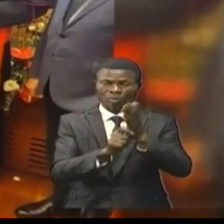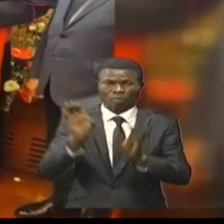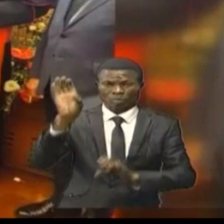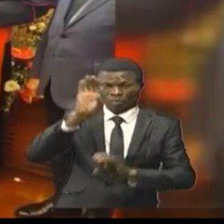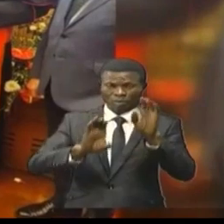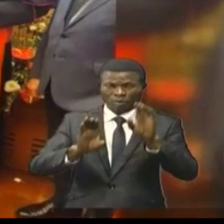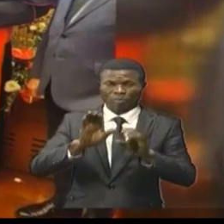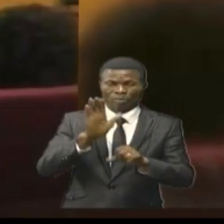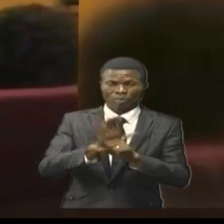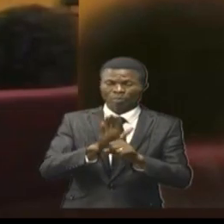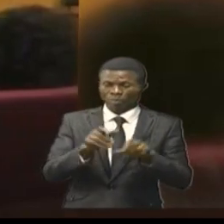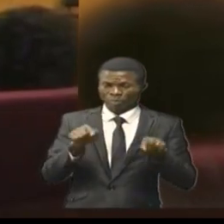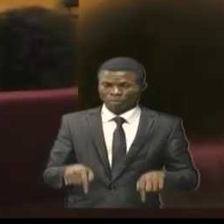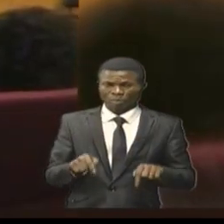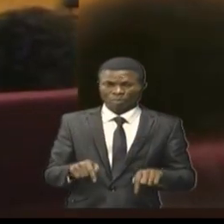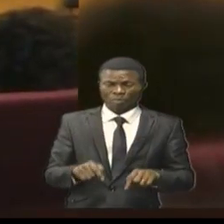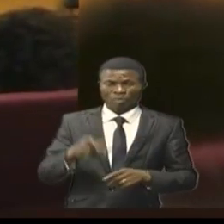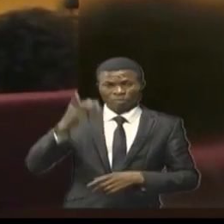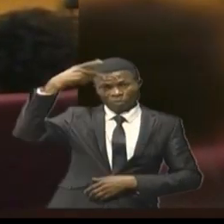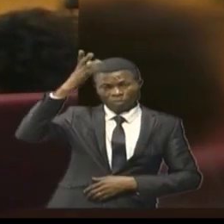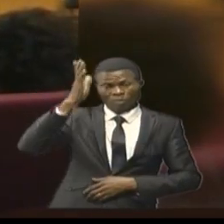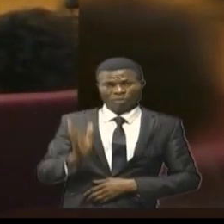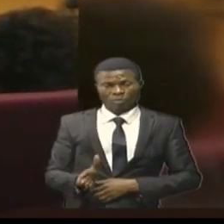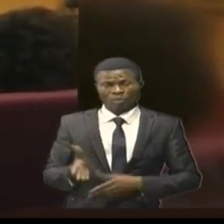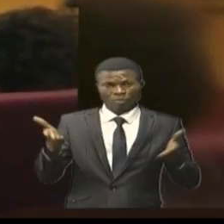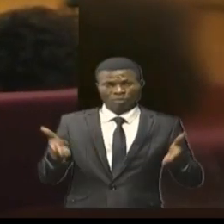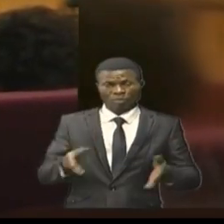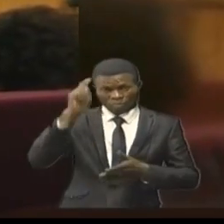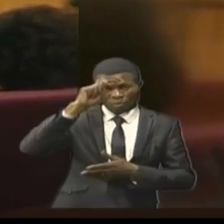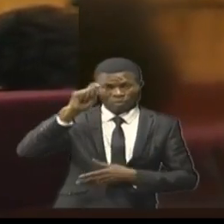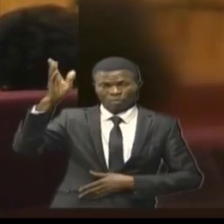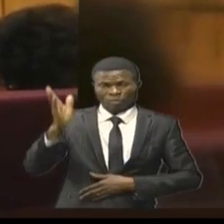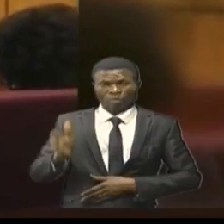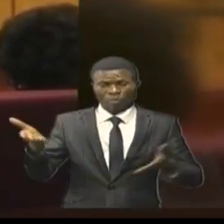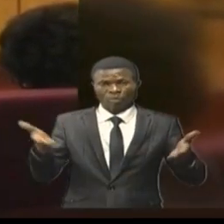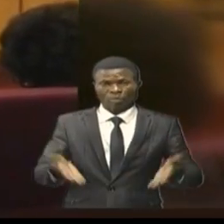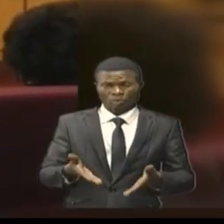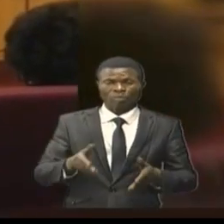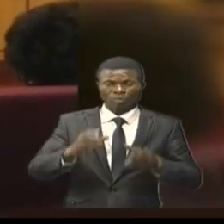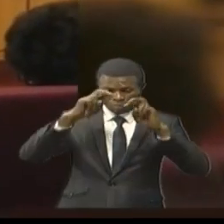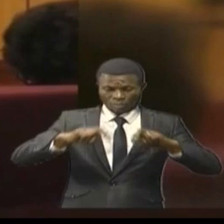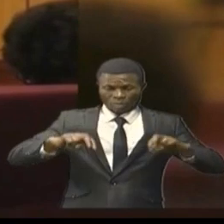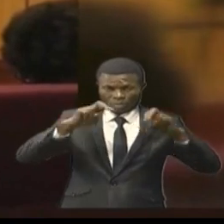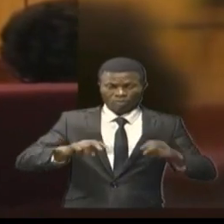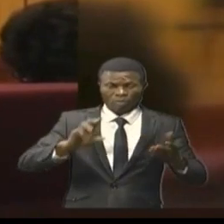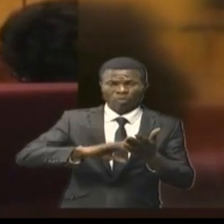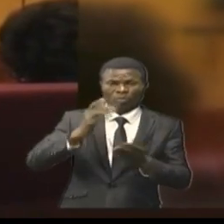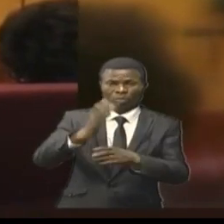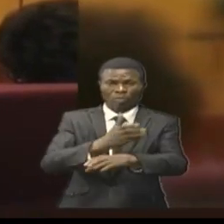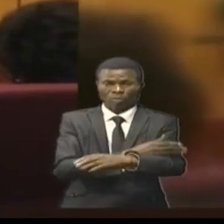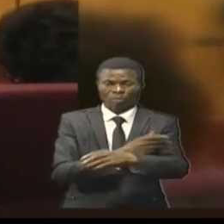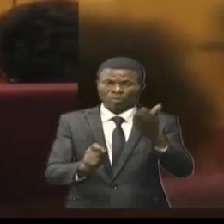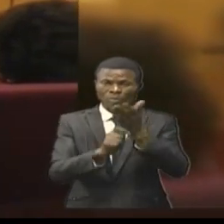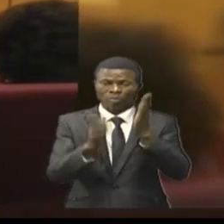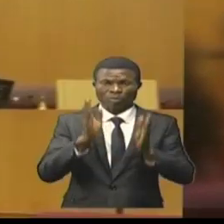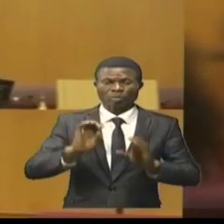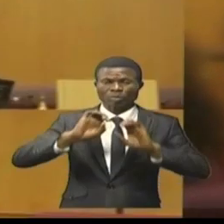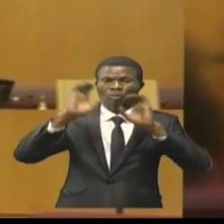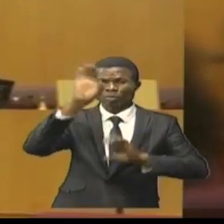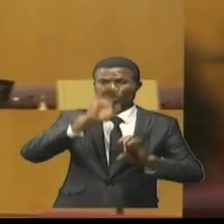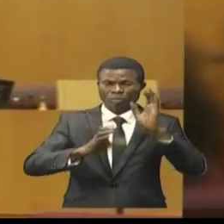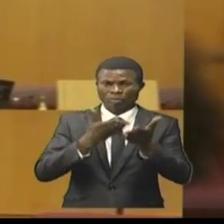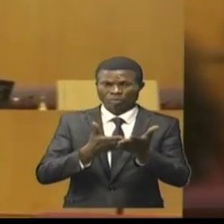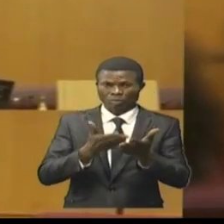les plus actuelles. Des philosophes et théologiens présents à ces travaux ont examiné ces progrès technoscientifiques en